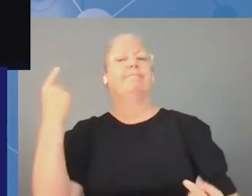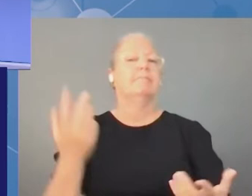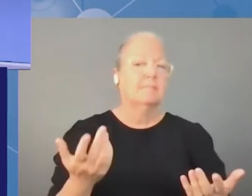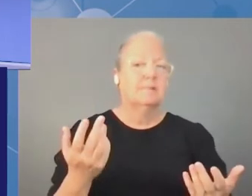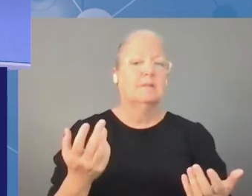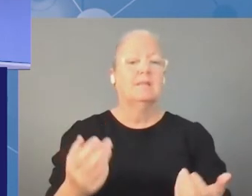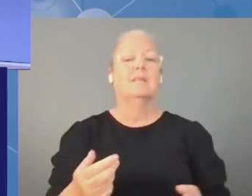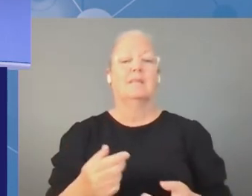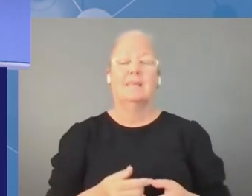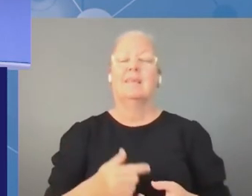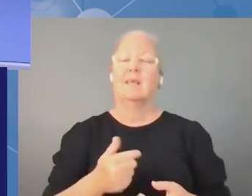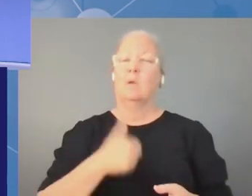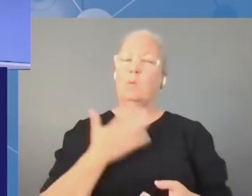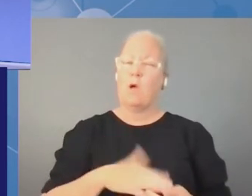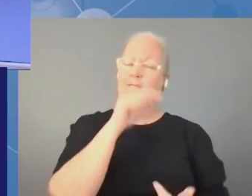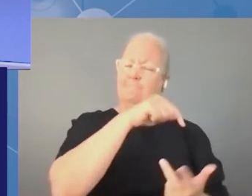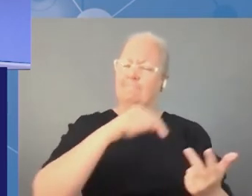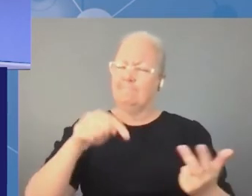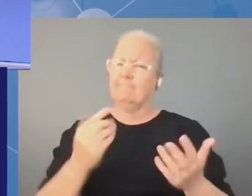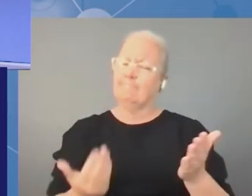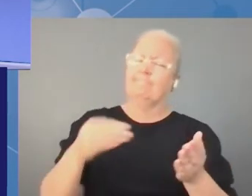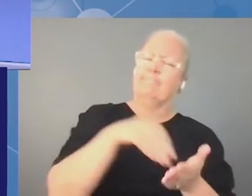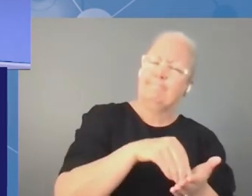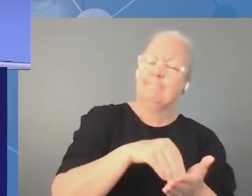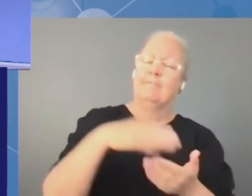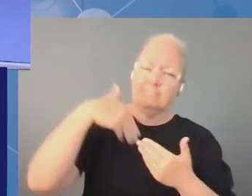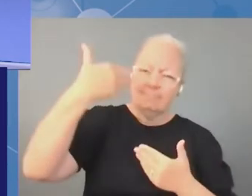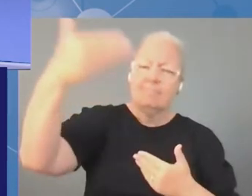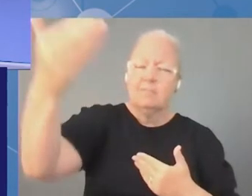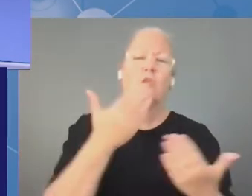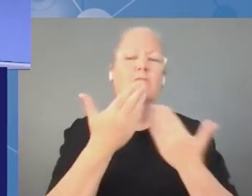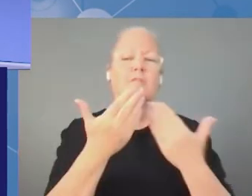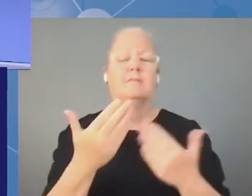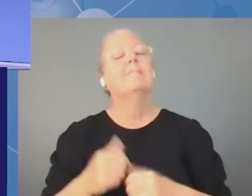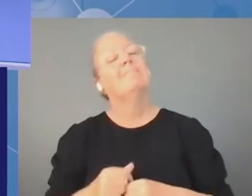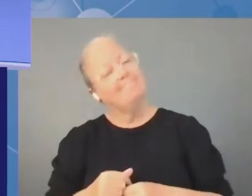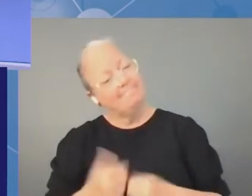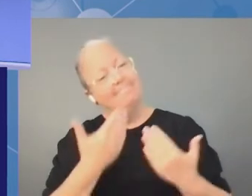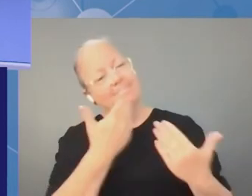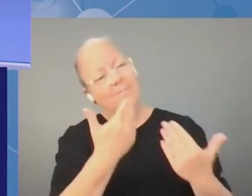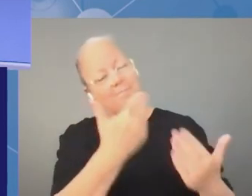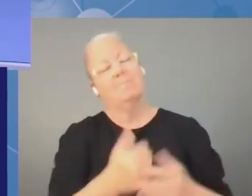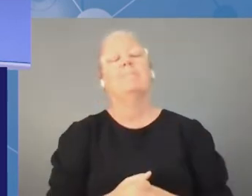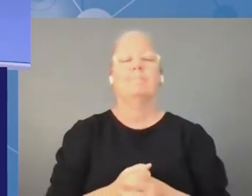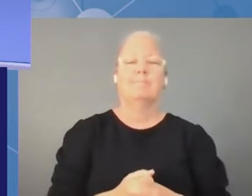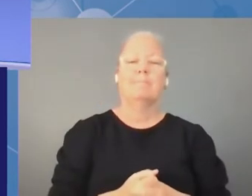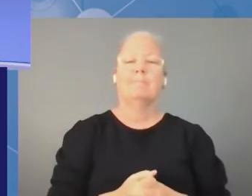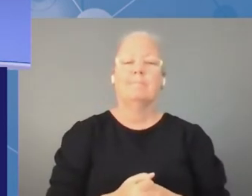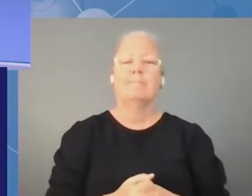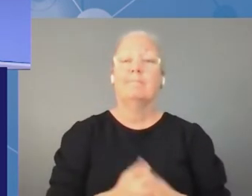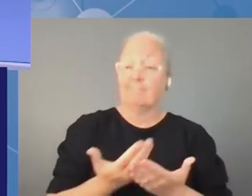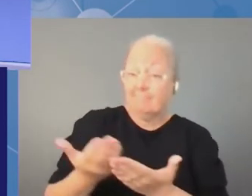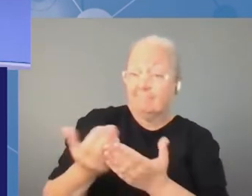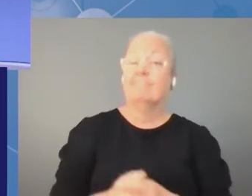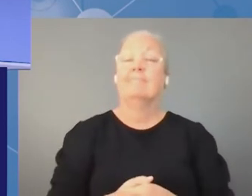وليس فقط على منصة الزوم، فيرجى أخذ ذلك في عين الاعتبار مستقبلا، وقد